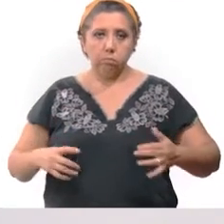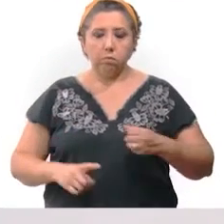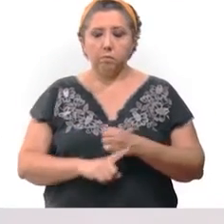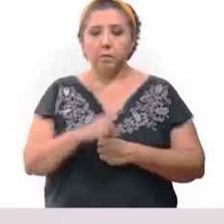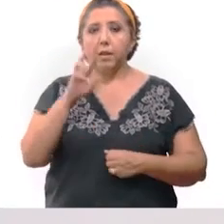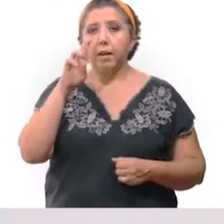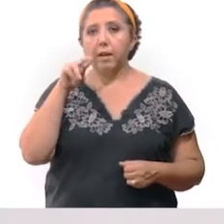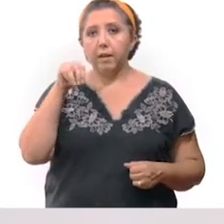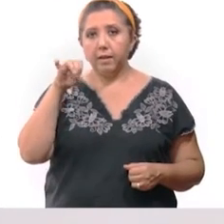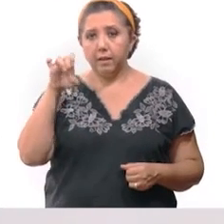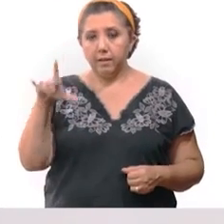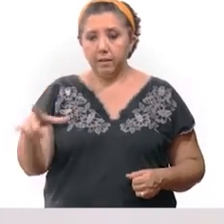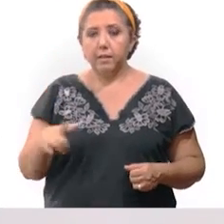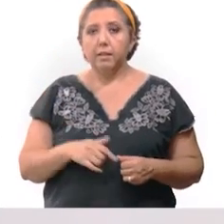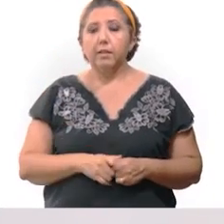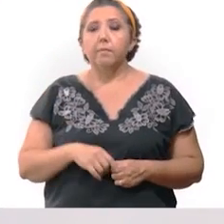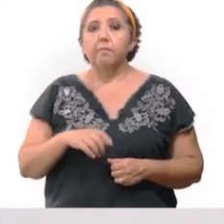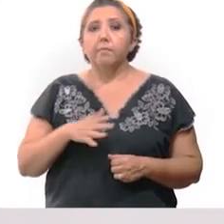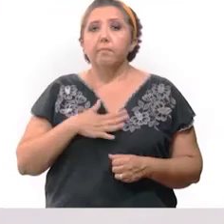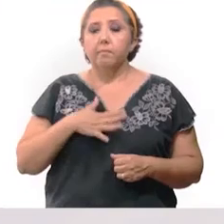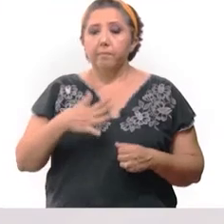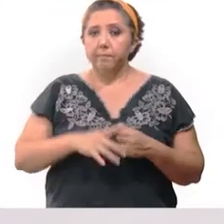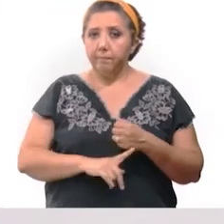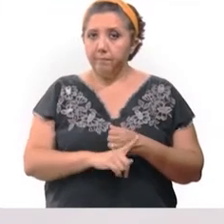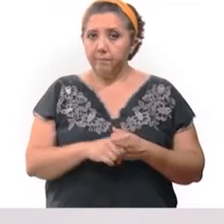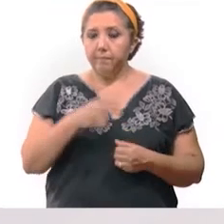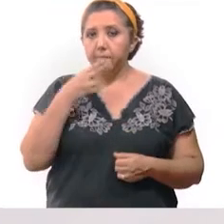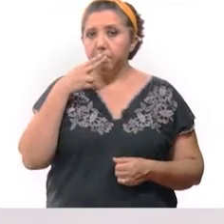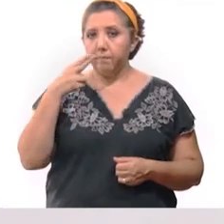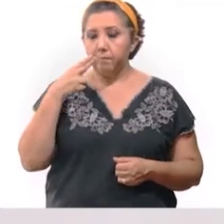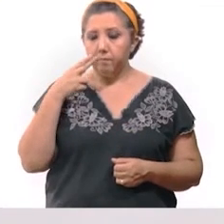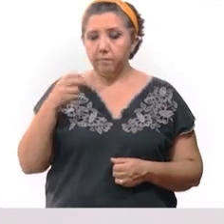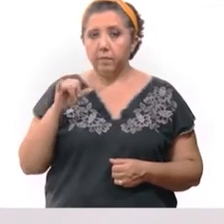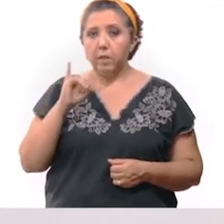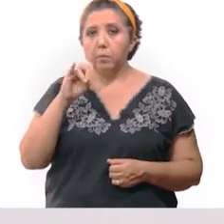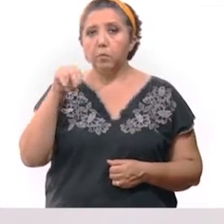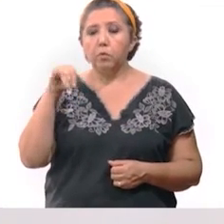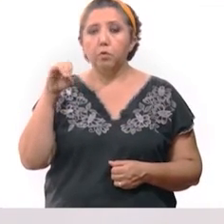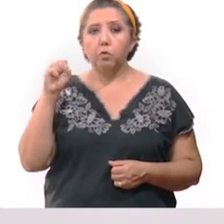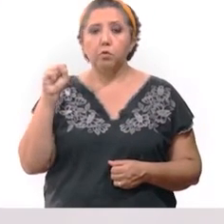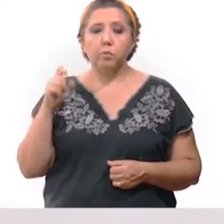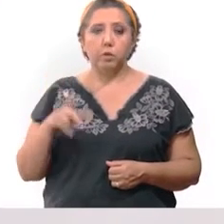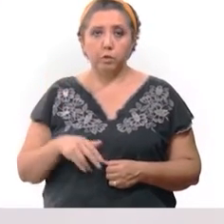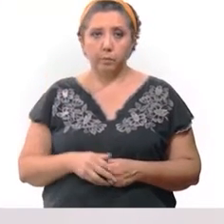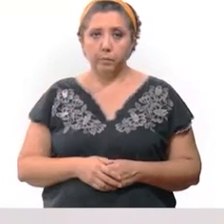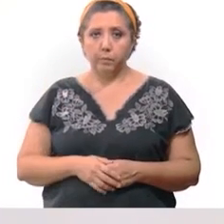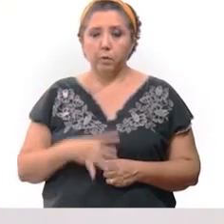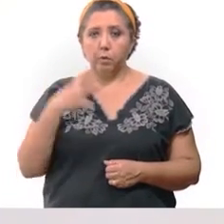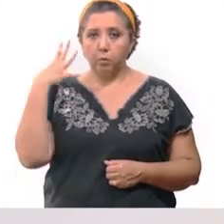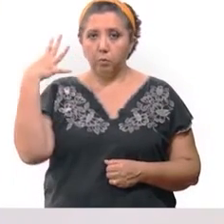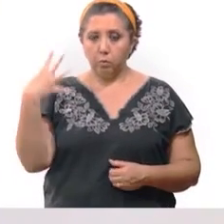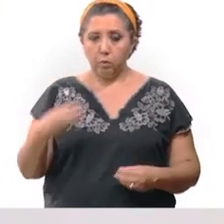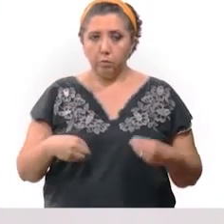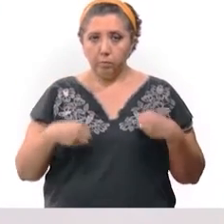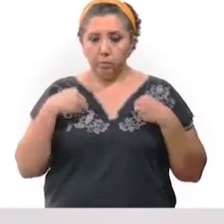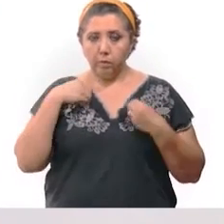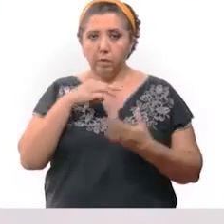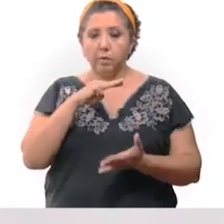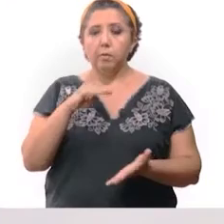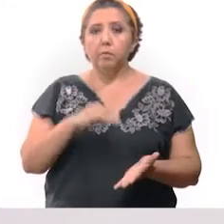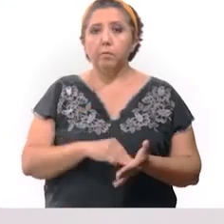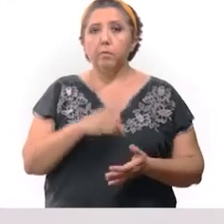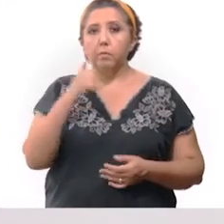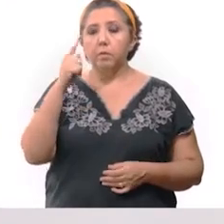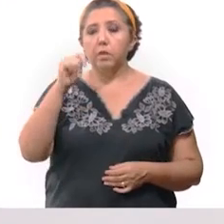99 jabobe, uyesak ilo le semáforo, weyak uchik besiko bechak anka yanil, ebis toku yalalo, bixene le semáforo kutsabak, kohol birkan nupo